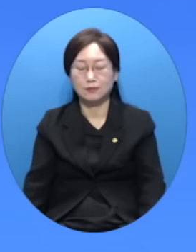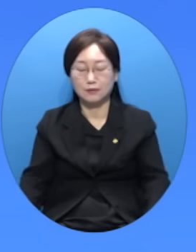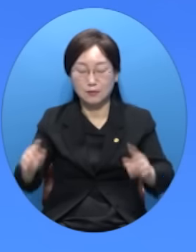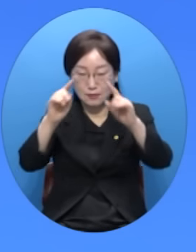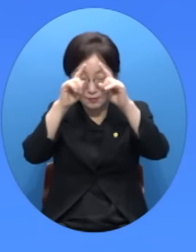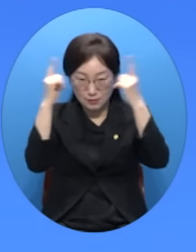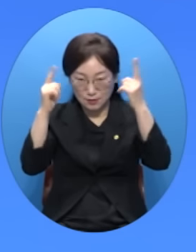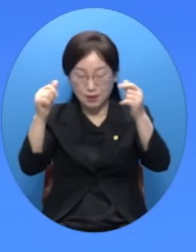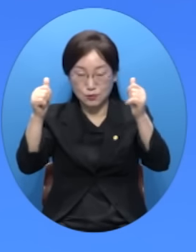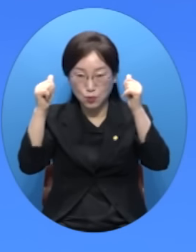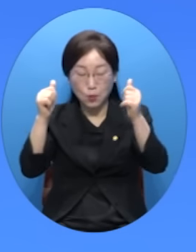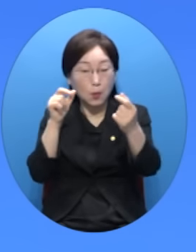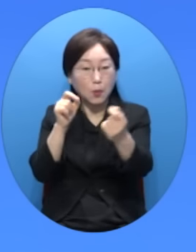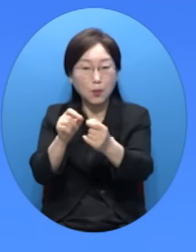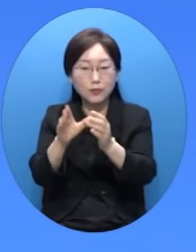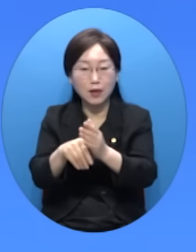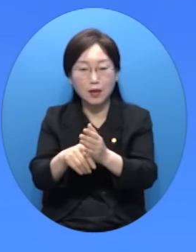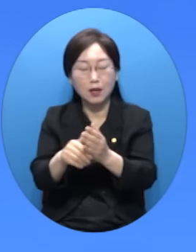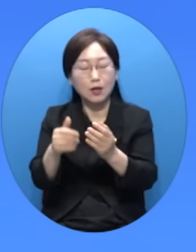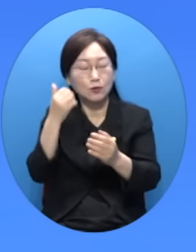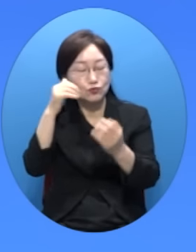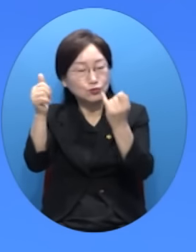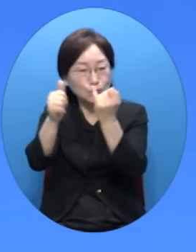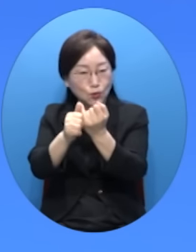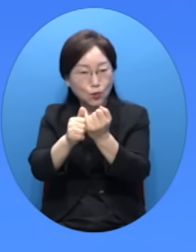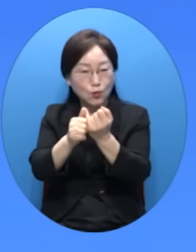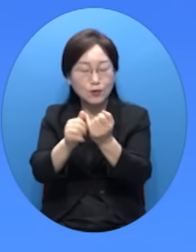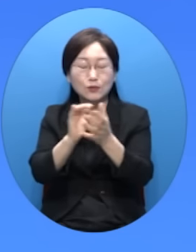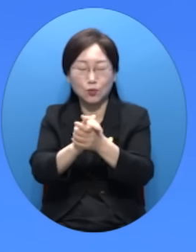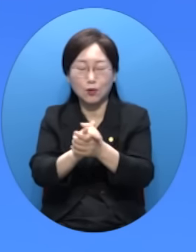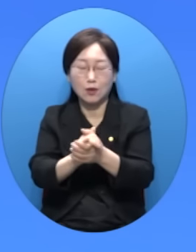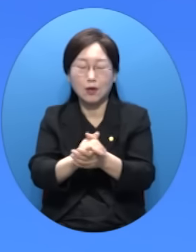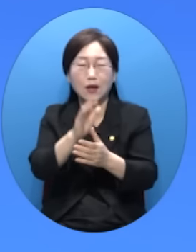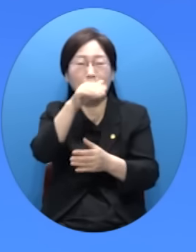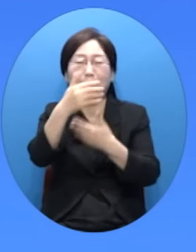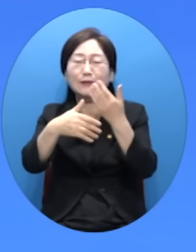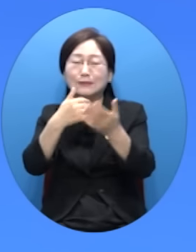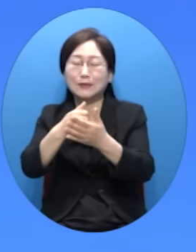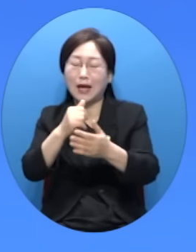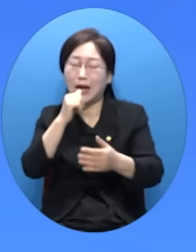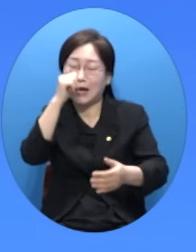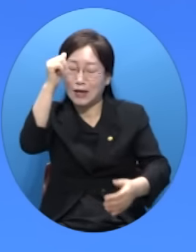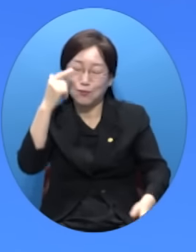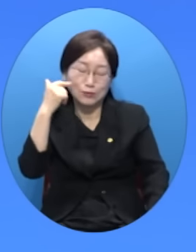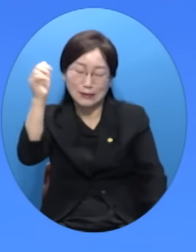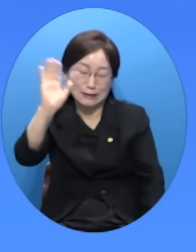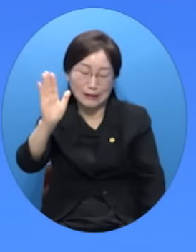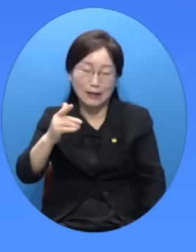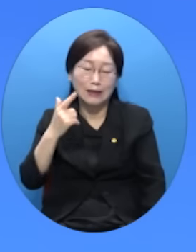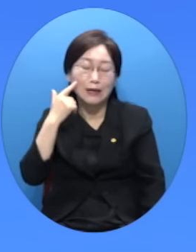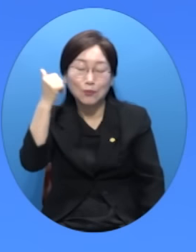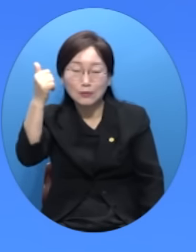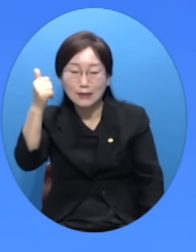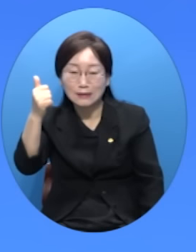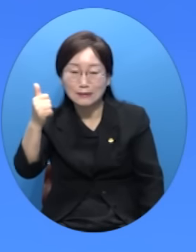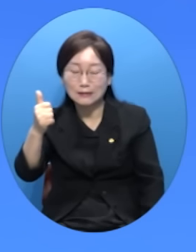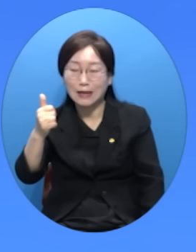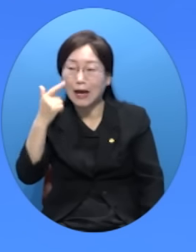졸업할 무렵에 배우자를 위해서 기도했는데 절대로 목사는 안 되겠습니다. 근데 우리 아버지 고생하는 거 보고 우리 엄마 고생을